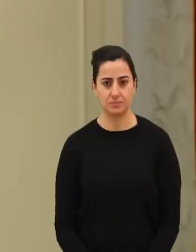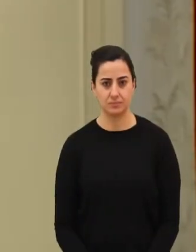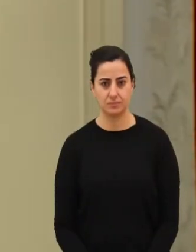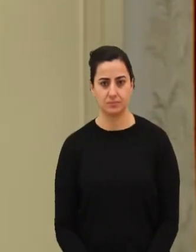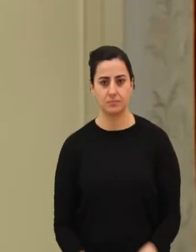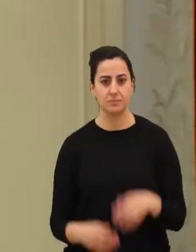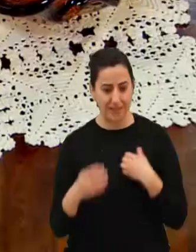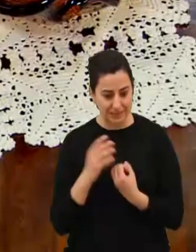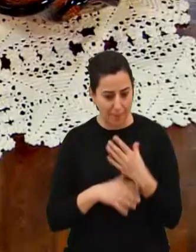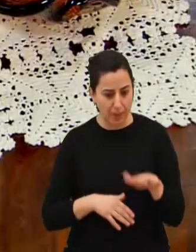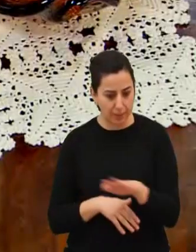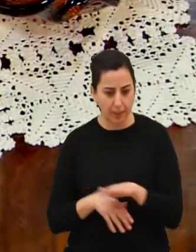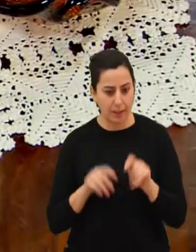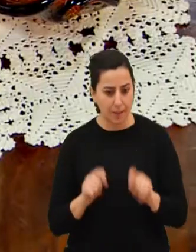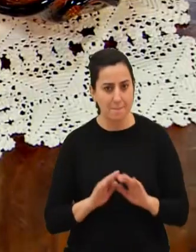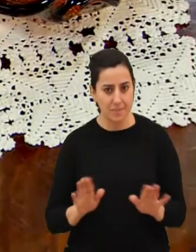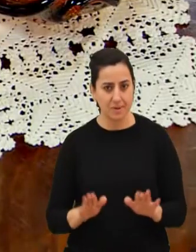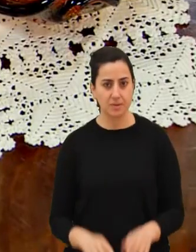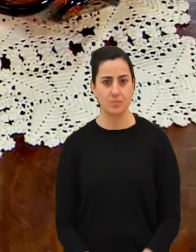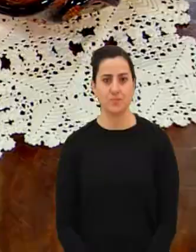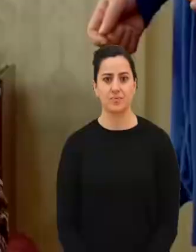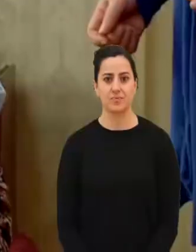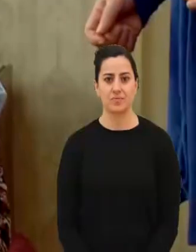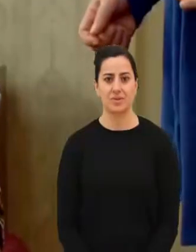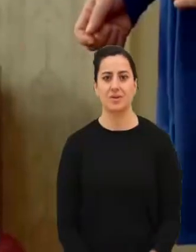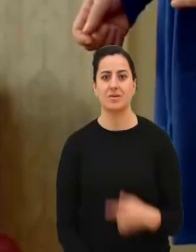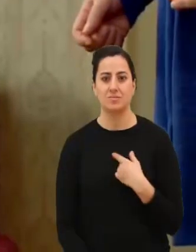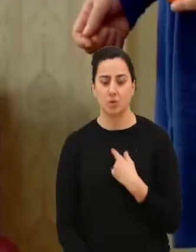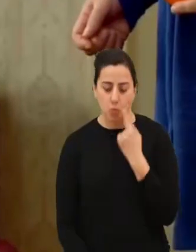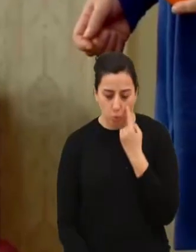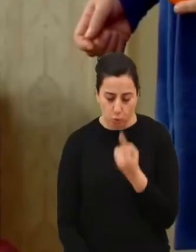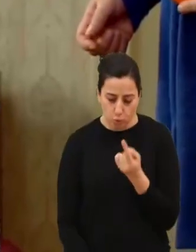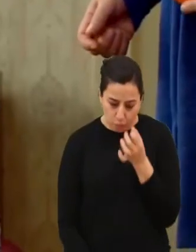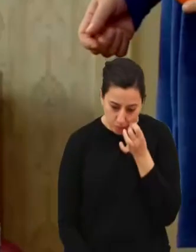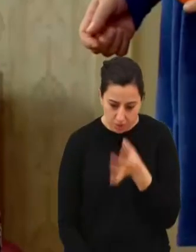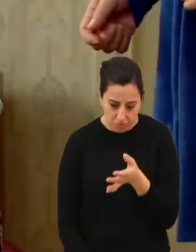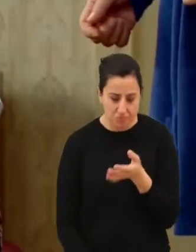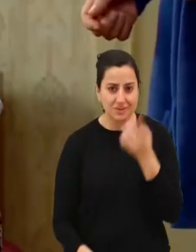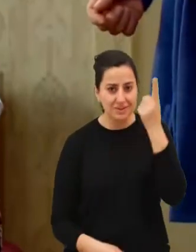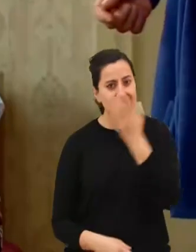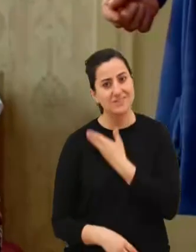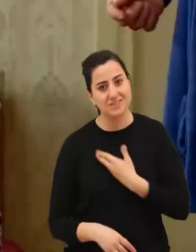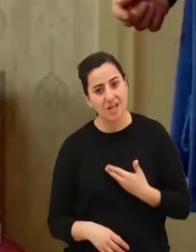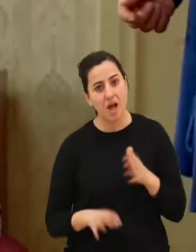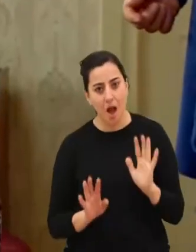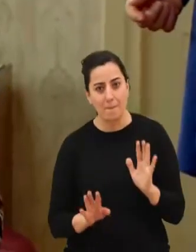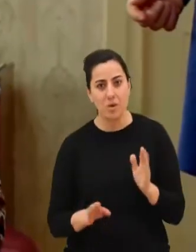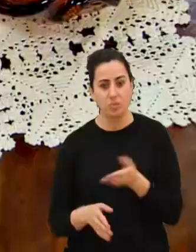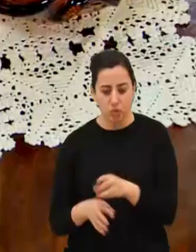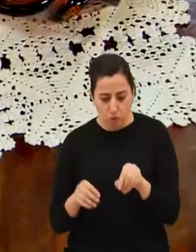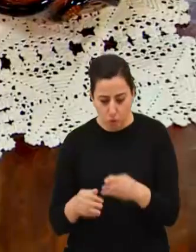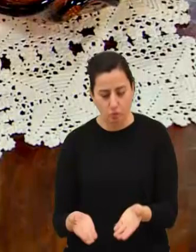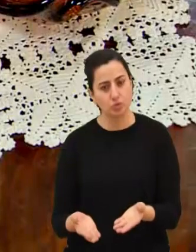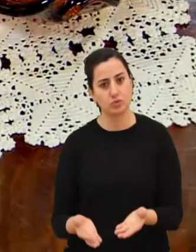Ben sabah aldım ya onun tozunu hep. Şimdi ben gözüme mi inanam? Severim seni başka ama